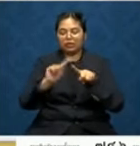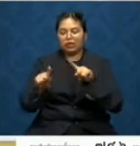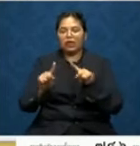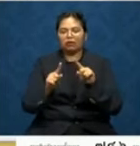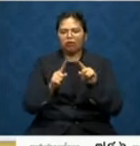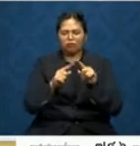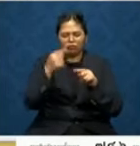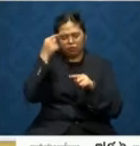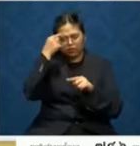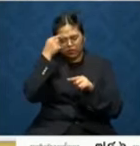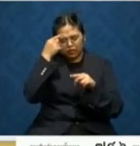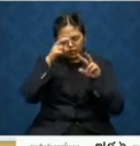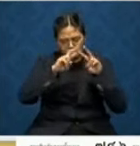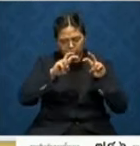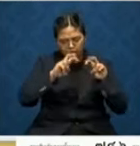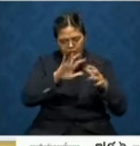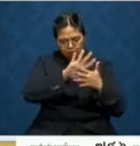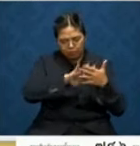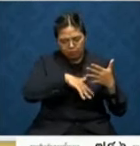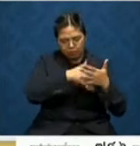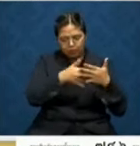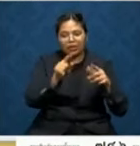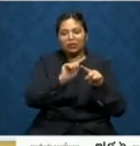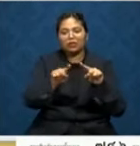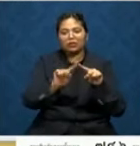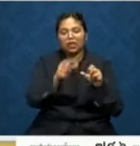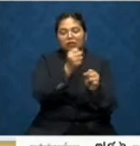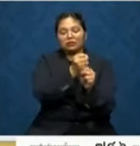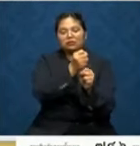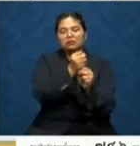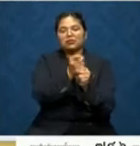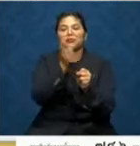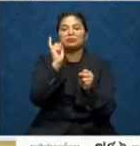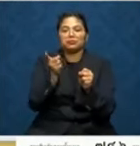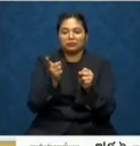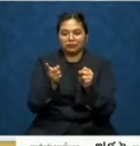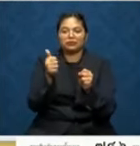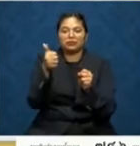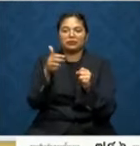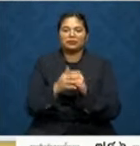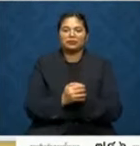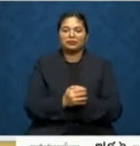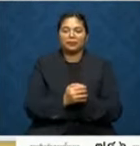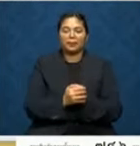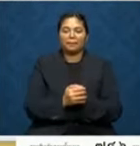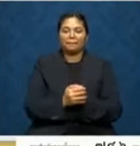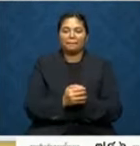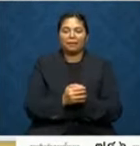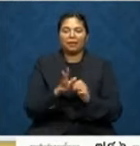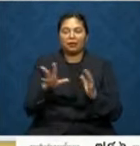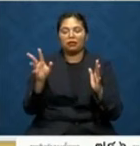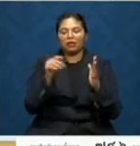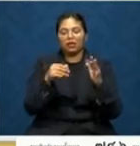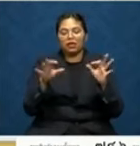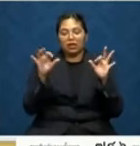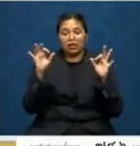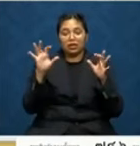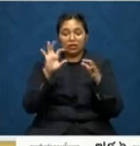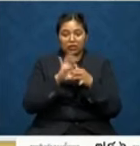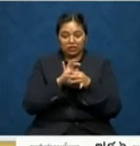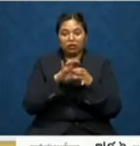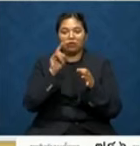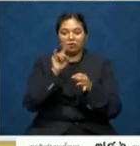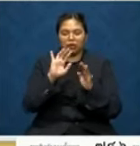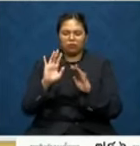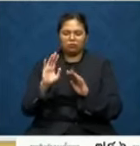แล้วก็สามารถใช้เปนรระทำได้ในเรื่องของหักนดิธรมที่กผม